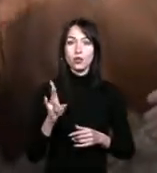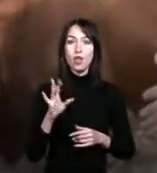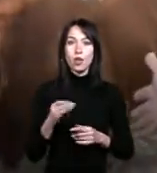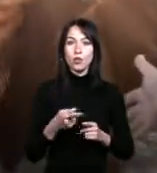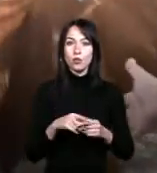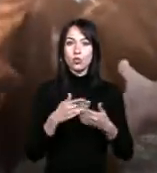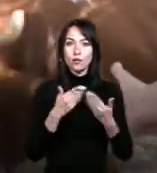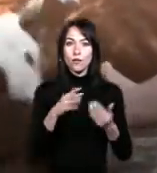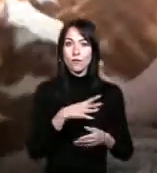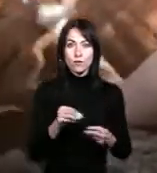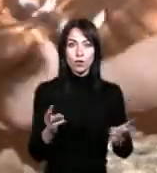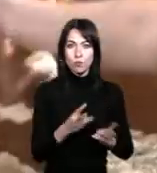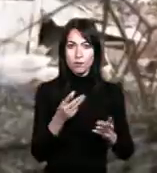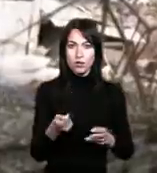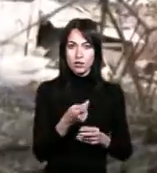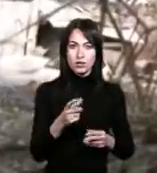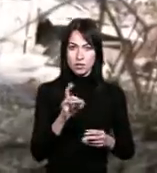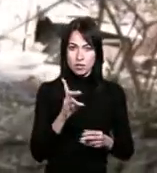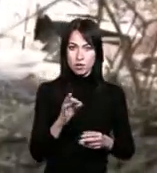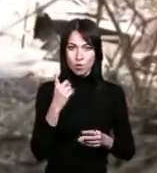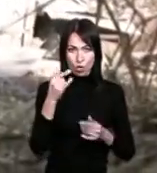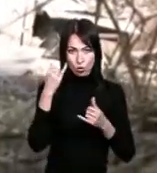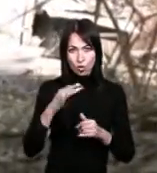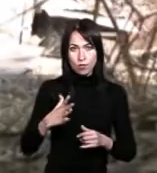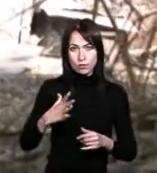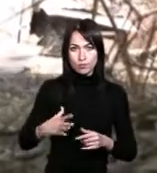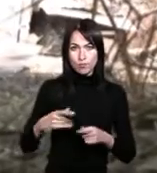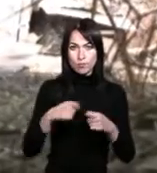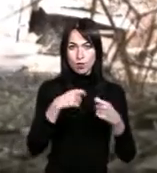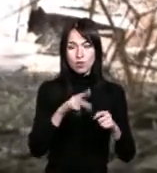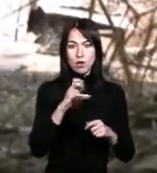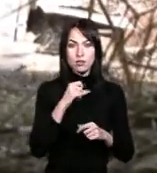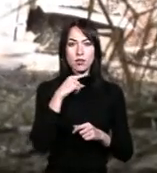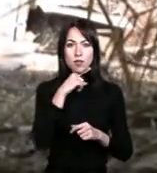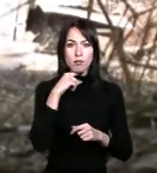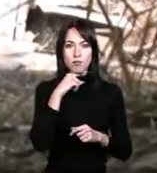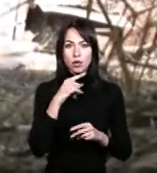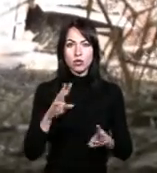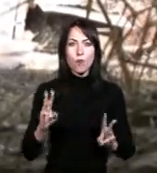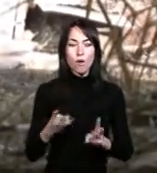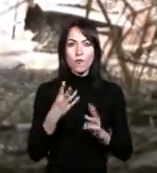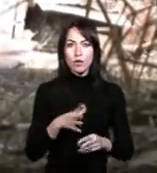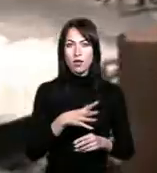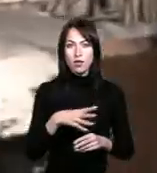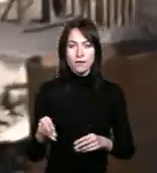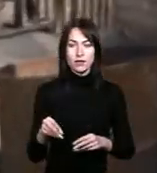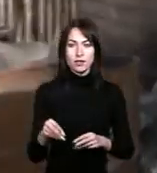нічим, все ж погоріло зерно в мене. Одну корову прийшлося продати на м'ясо. Повигорало все, пасти